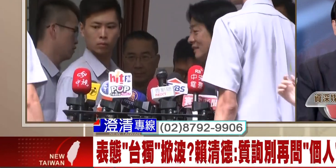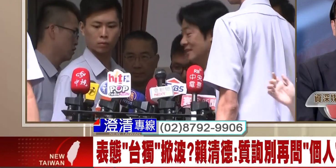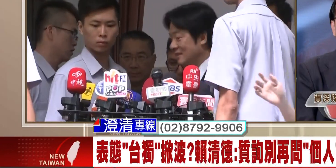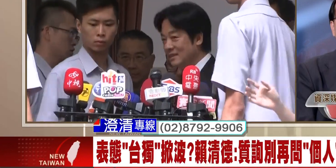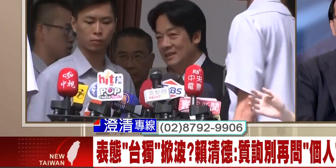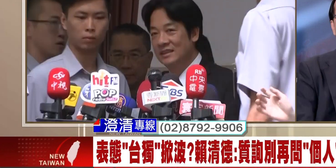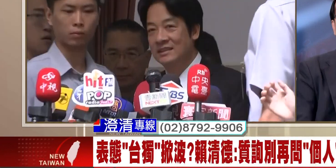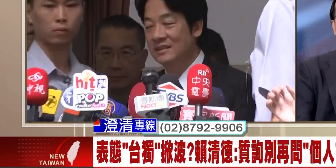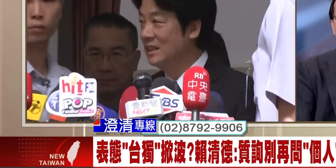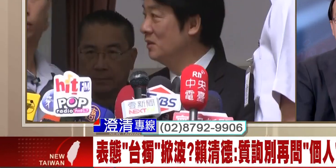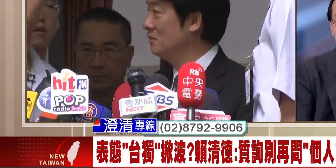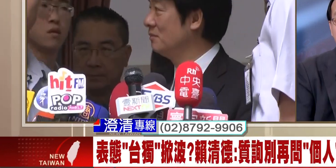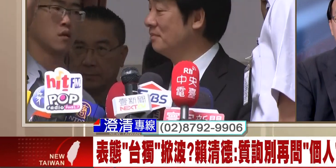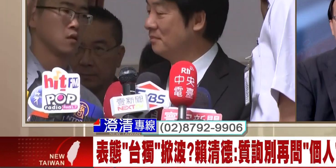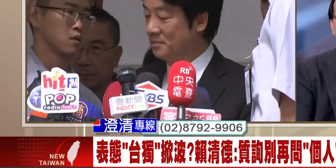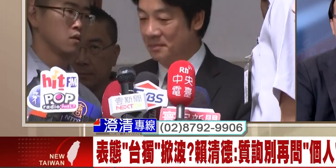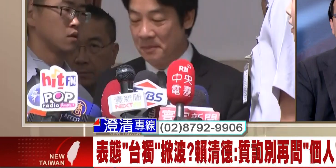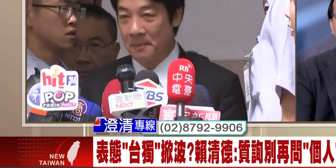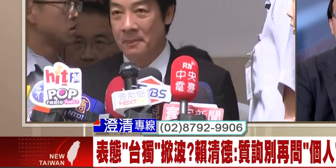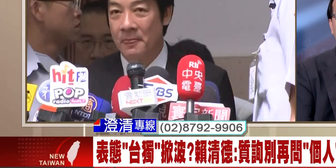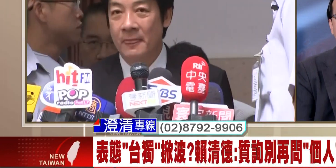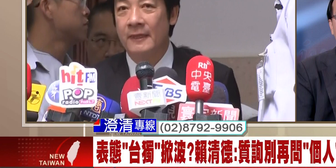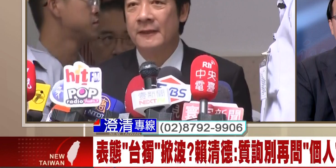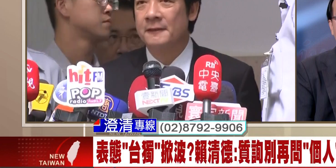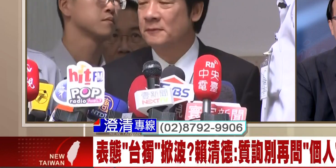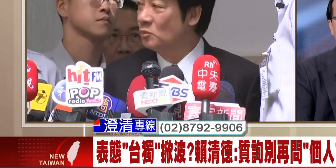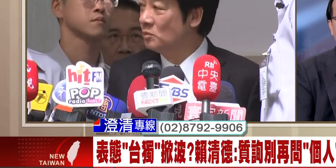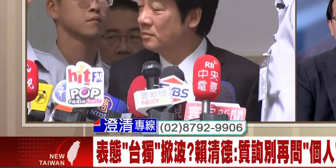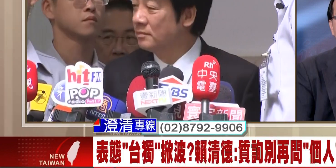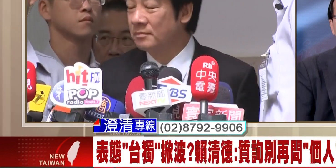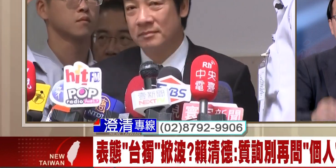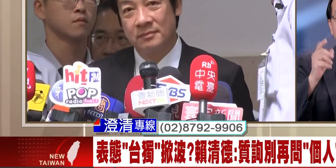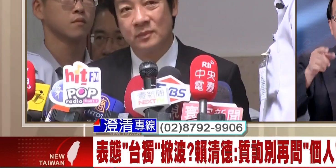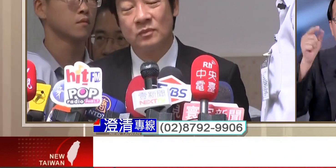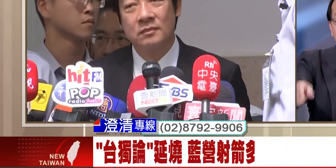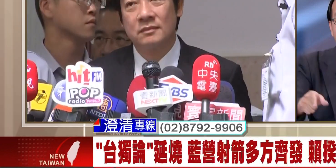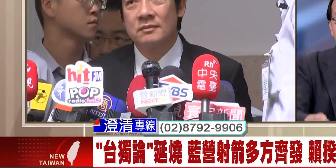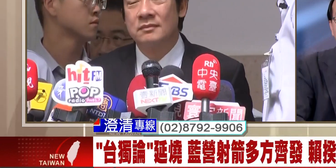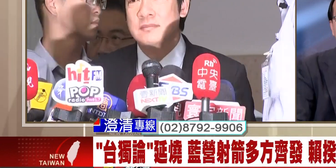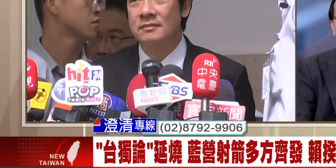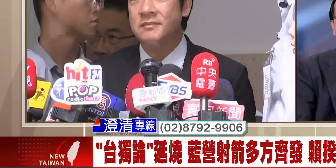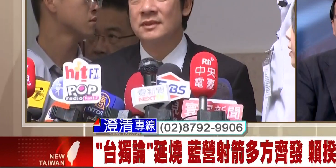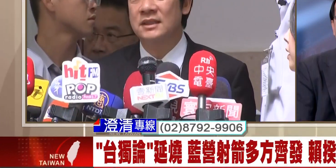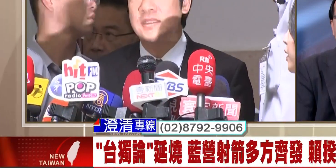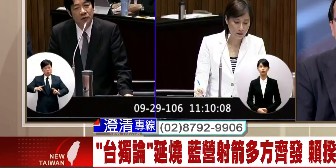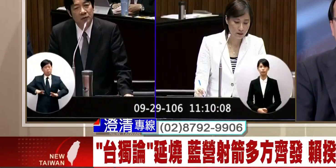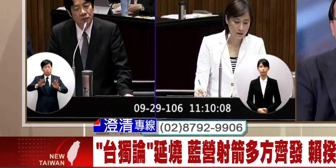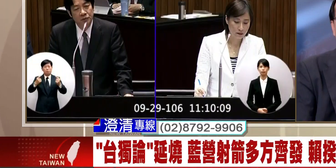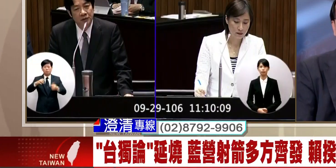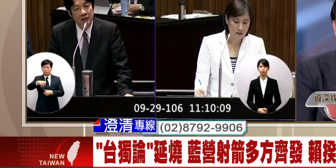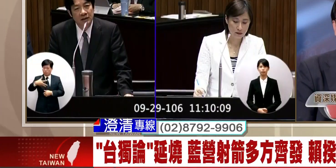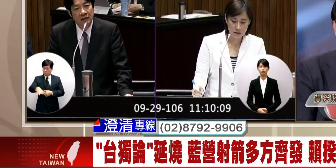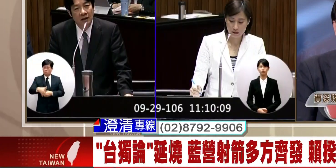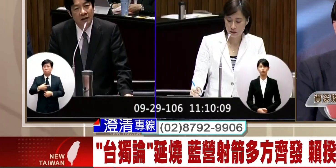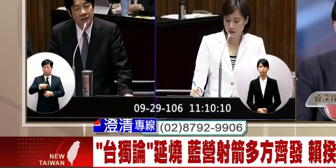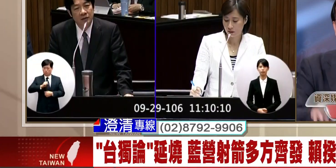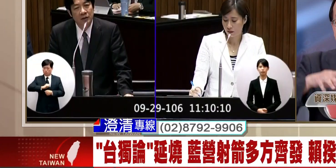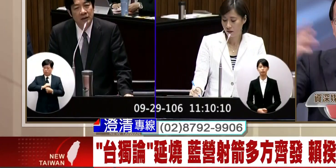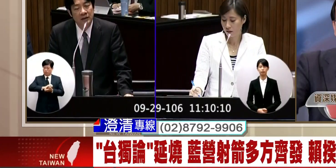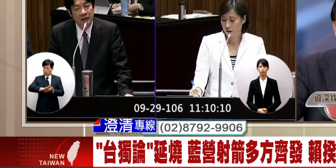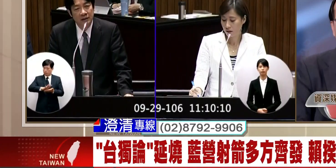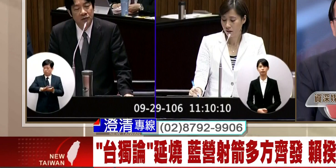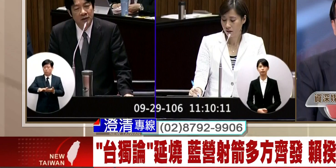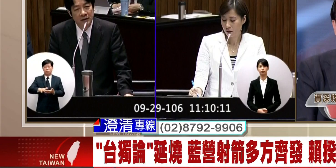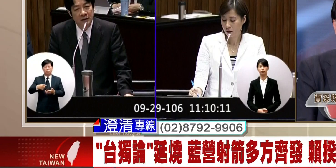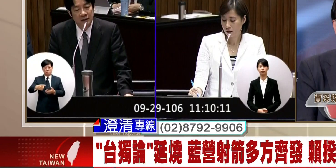张台独啊。哎、欸，这关叫嚣，我讲坦白咧，不过无几个有这关叫嚣咧，对不？现在连国民党里面有几个还在讲一中各表啊？之前